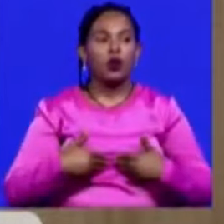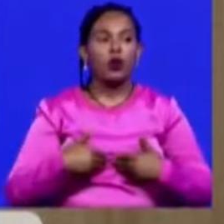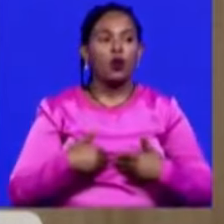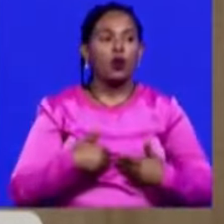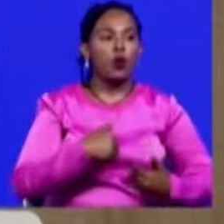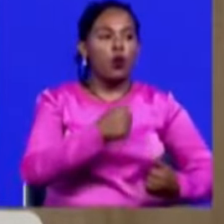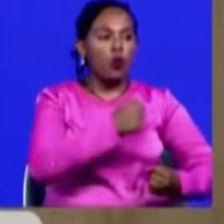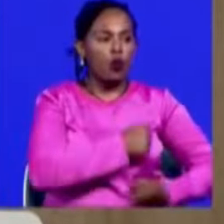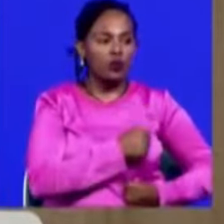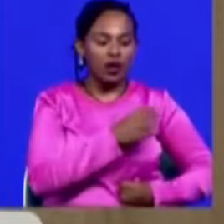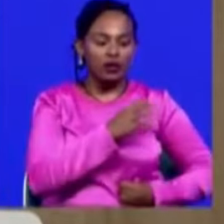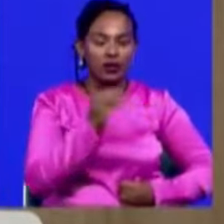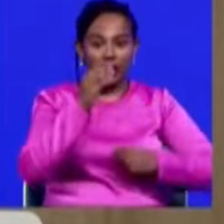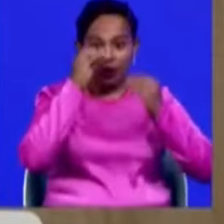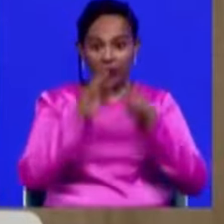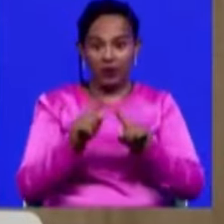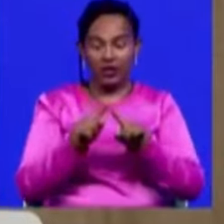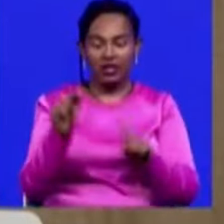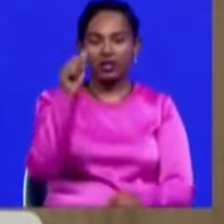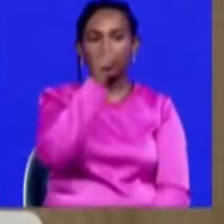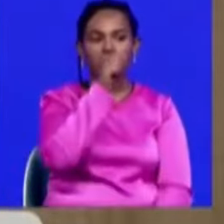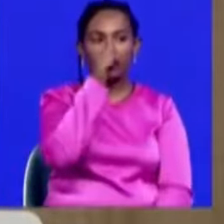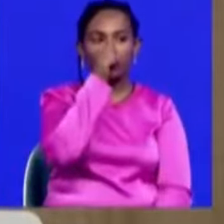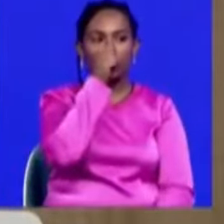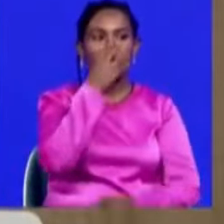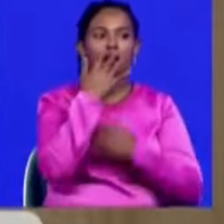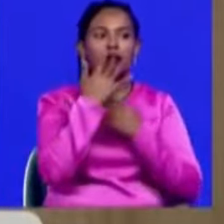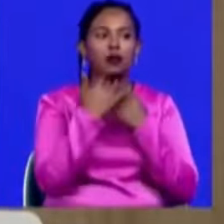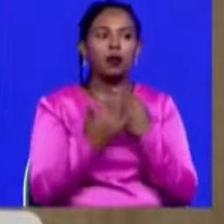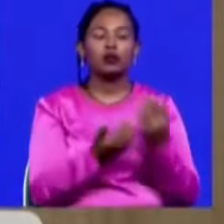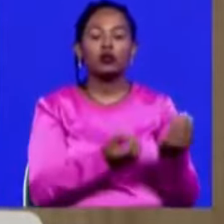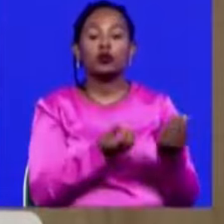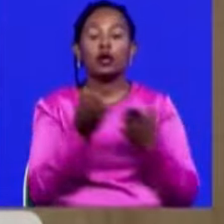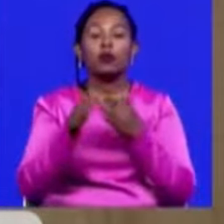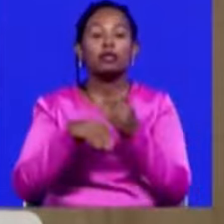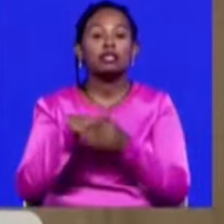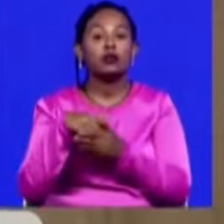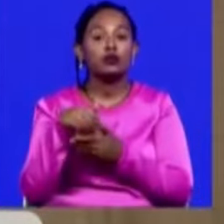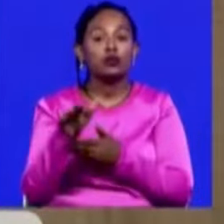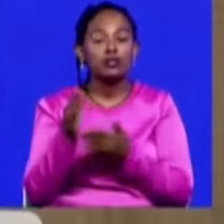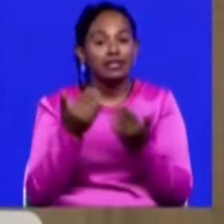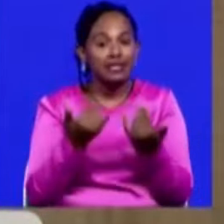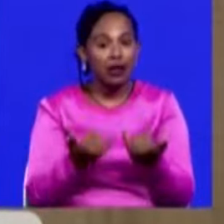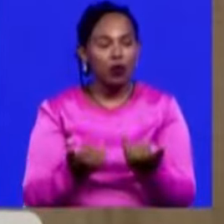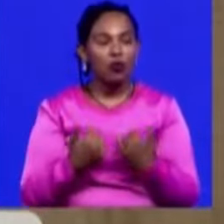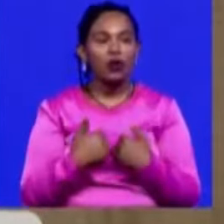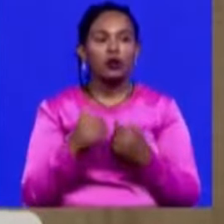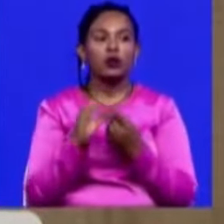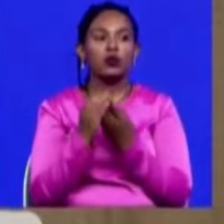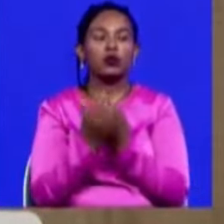ወታደርና መምህር ግን ለኢትዮጵያ ደማቸውን ከመስጠት ውጪ እስካሁን ባለው